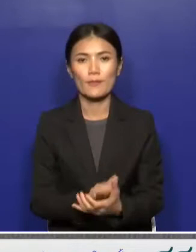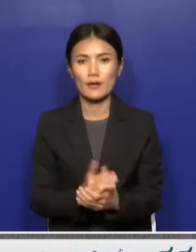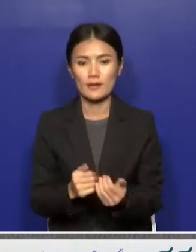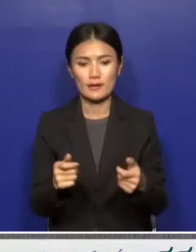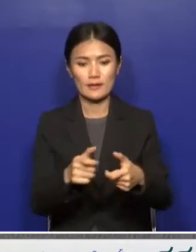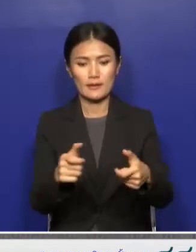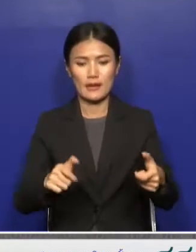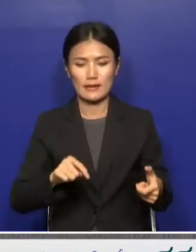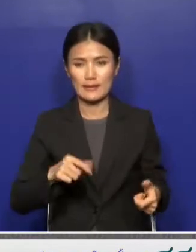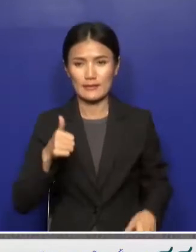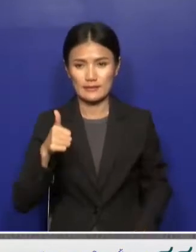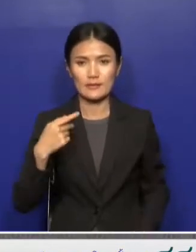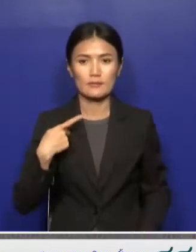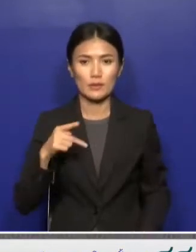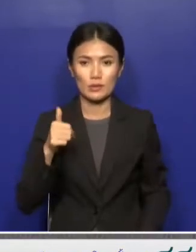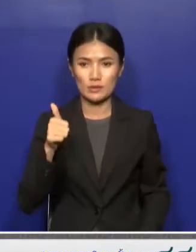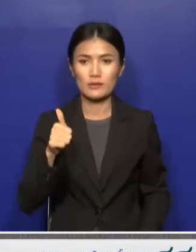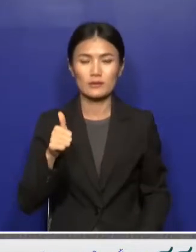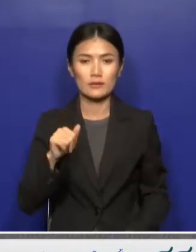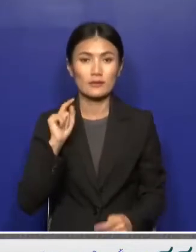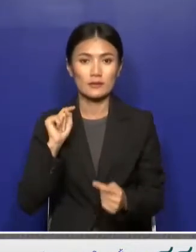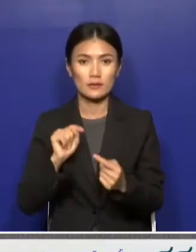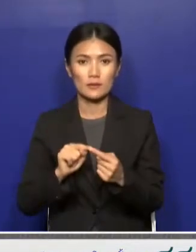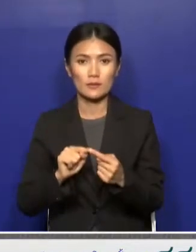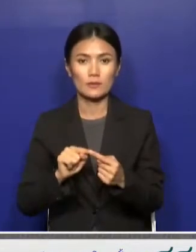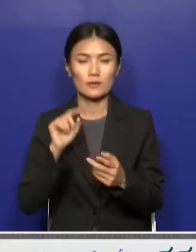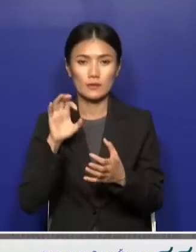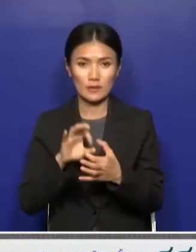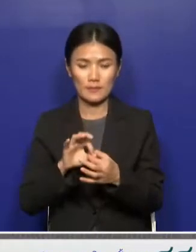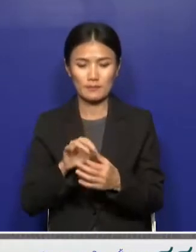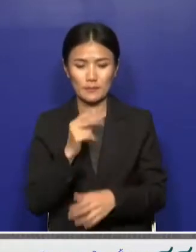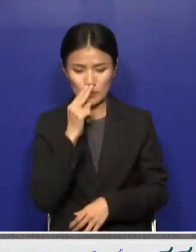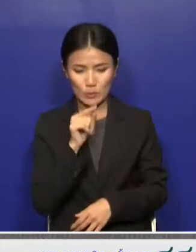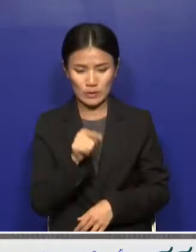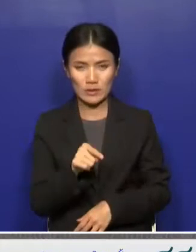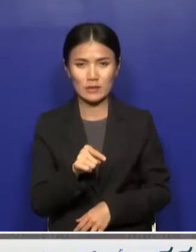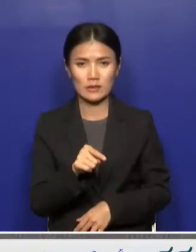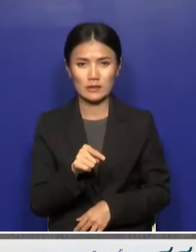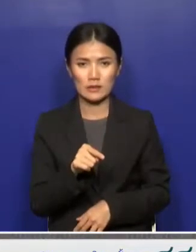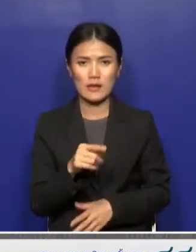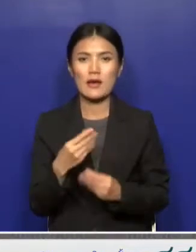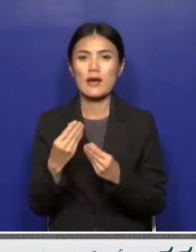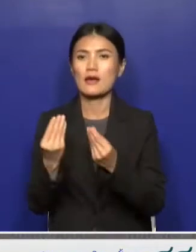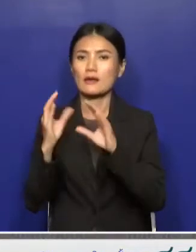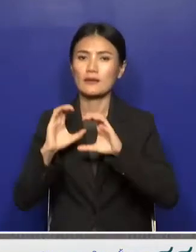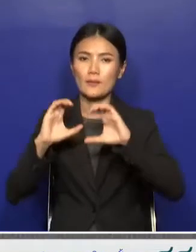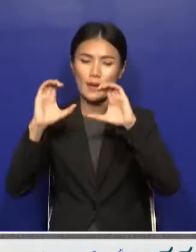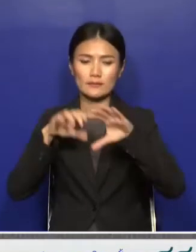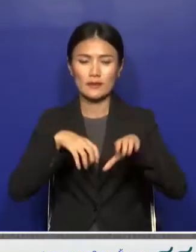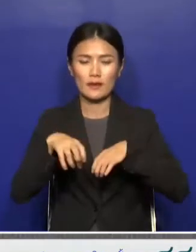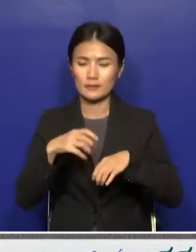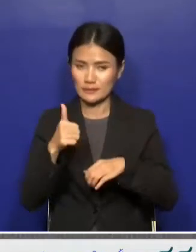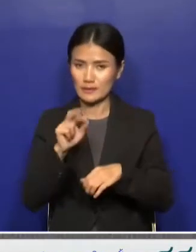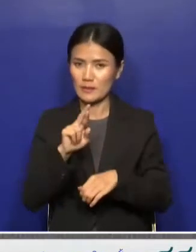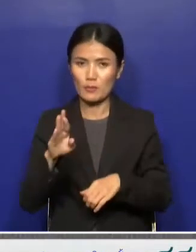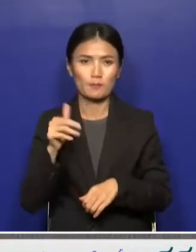ประโยชน์ต่อการเริ่มต้นในการดูเรื่องนี้อย่างเป็นระบบของรัฐบาลต่อไปนะครับเพราะว่าที่ผ่านม